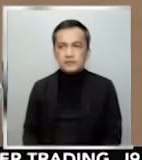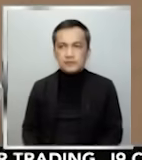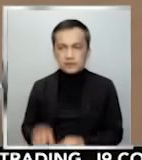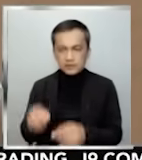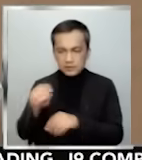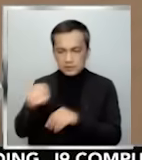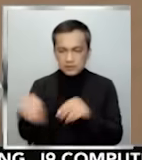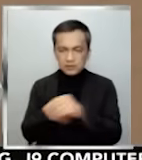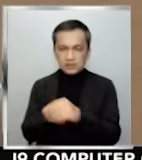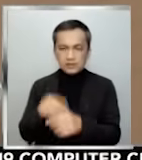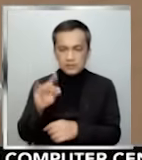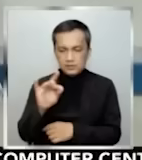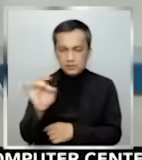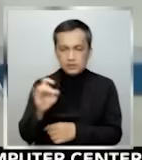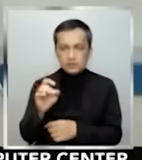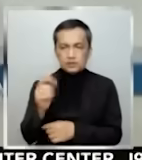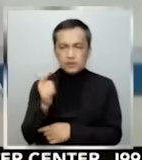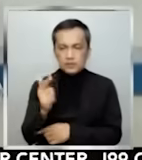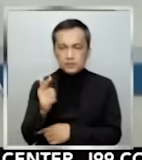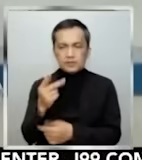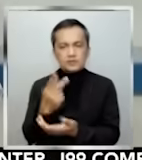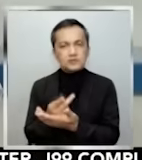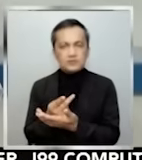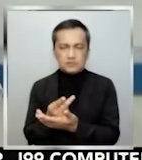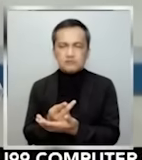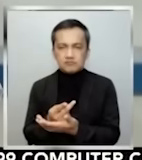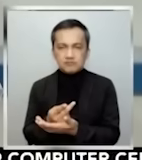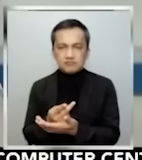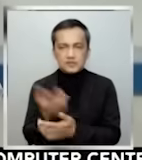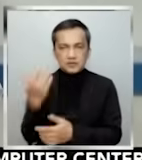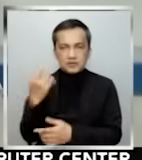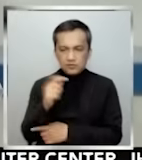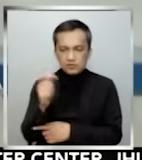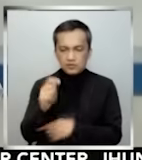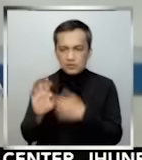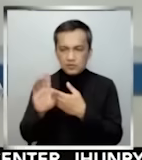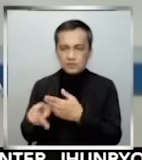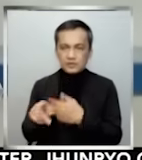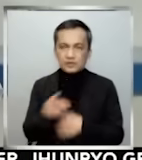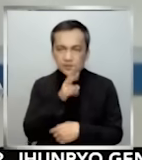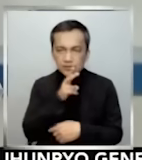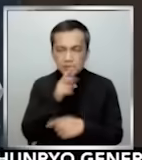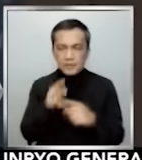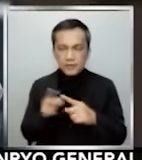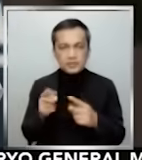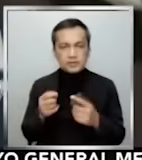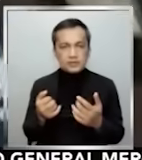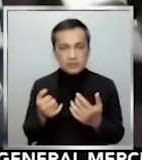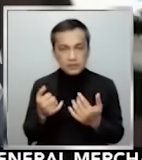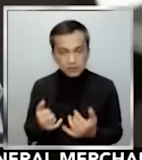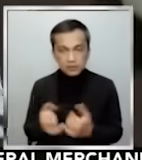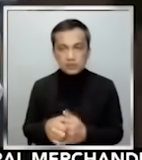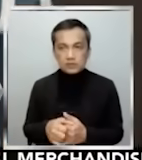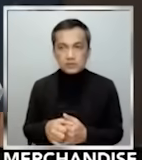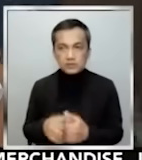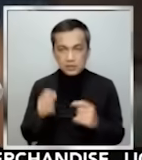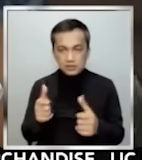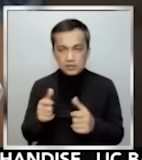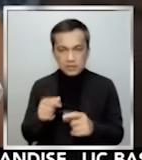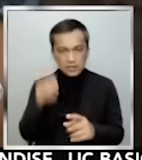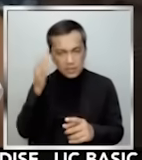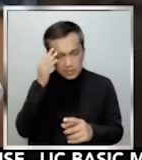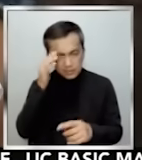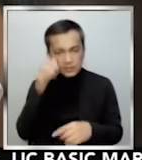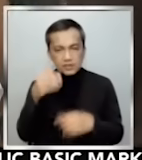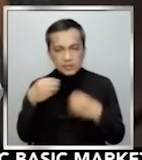ng Php20 noong Martes Bumalik daw ang suspect pero sa pagkakataong ito agad daw natukoy ng tindera ang